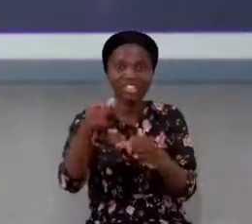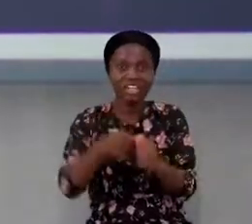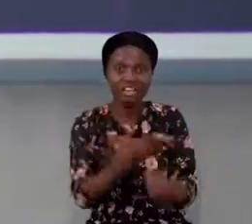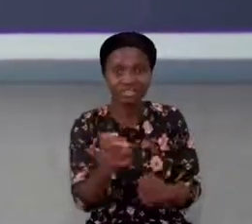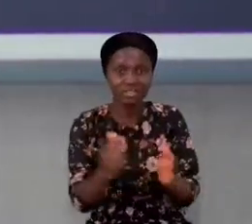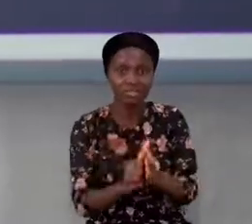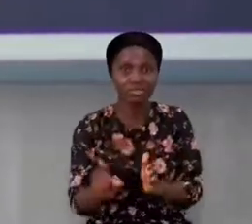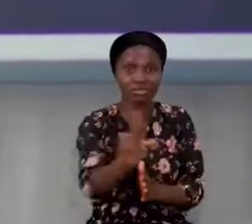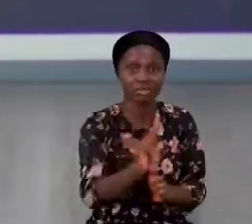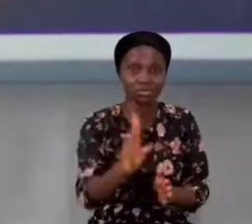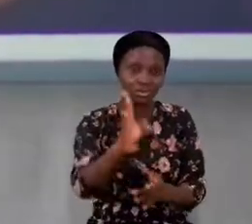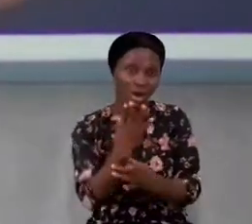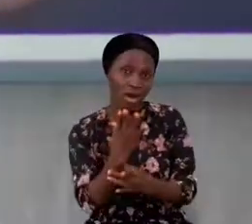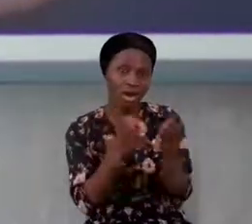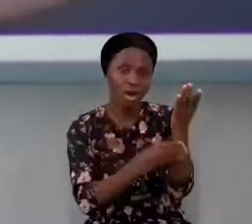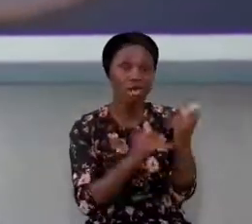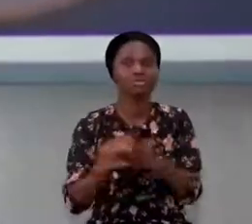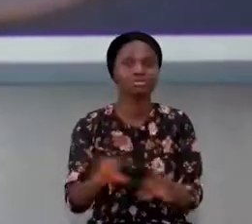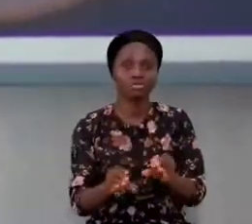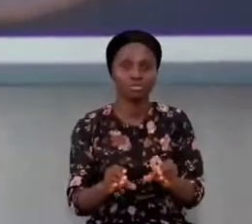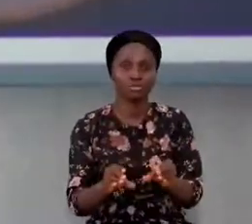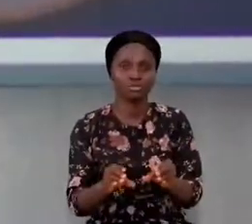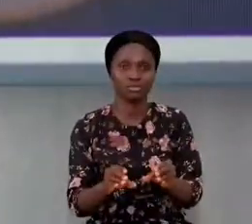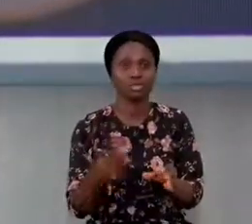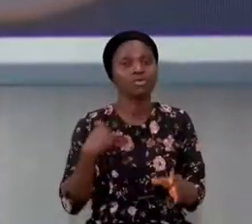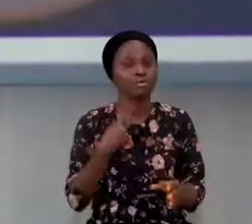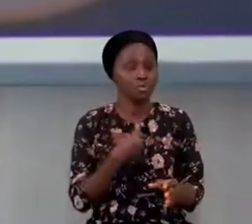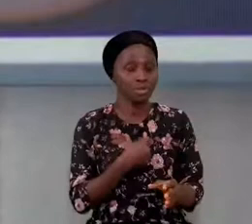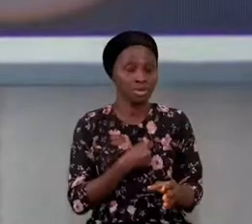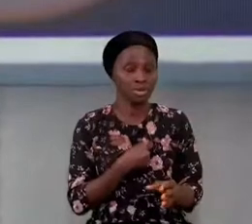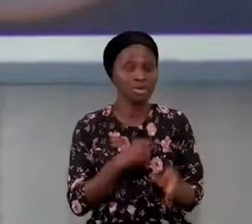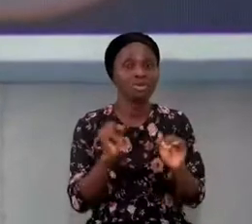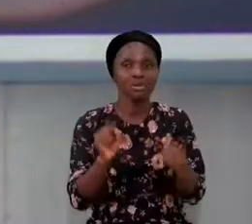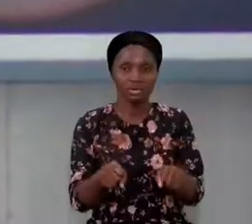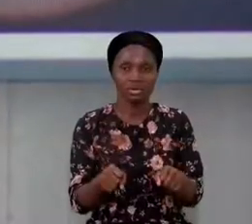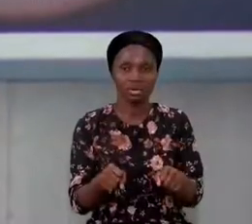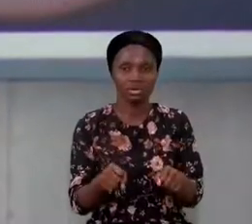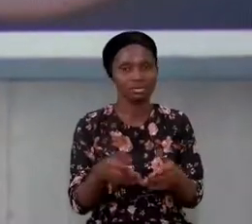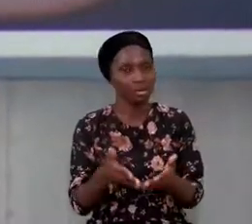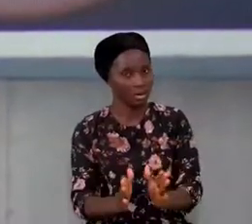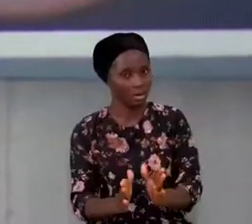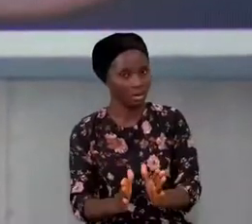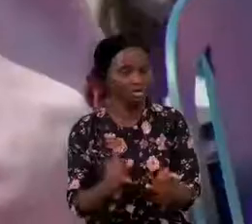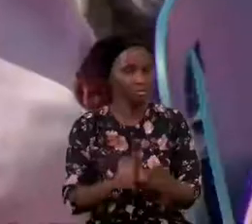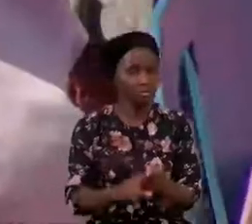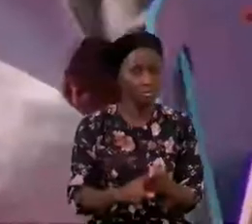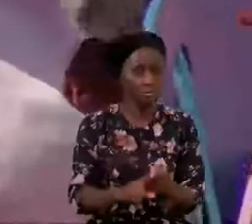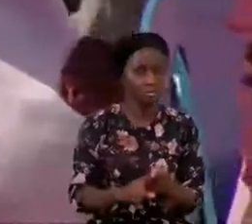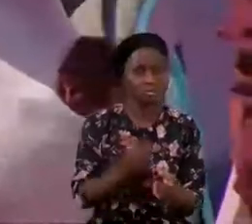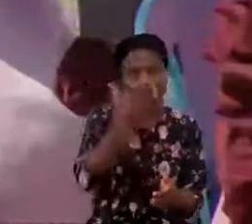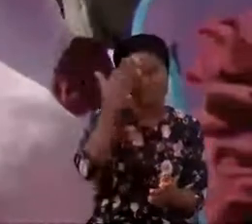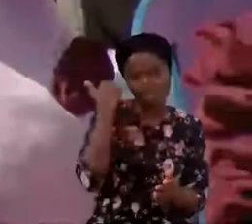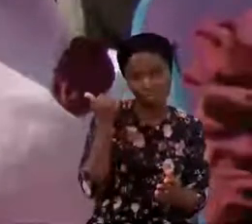Nous pouvons nous permettre donc d'oublier le passé. Tes échecs sont